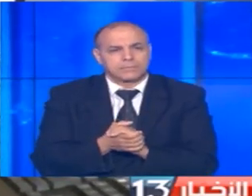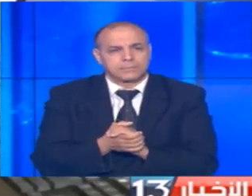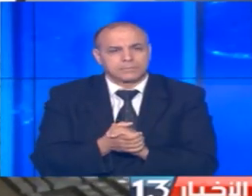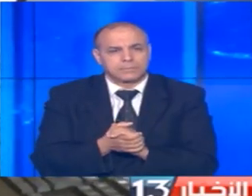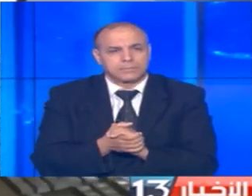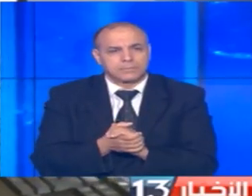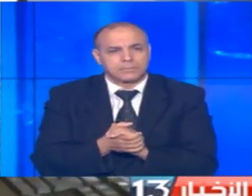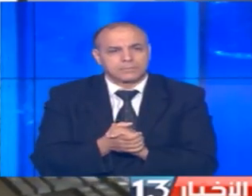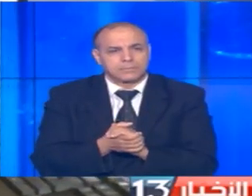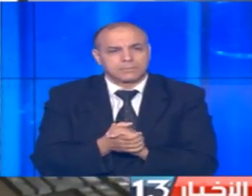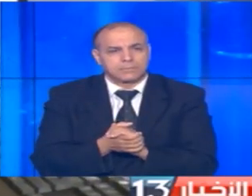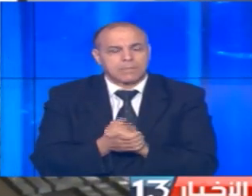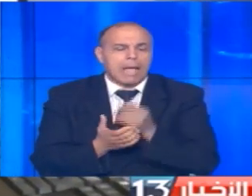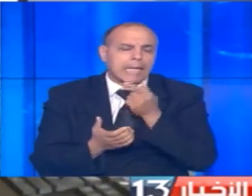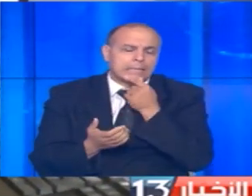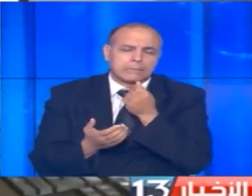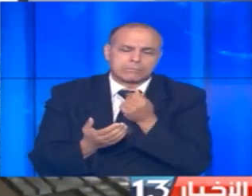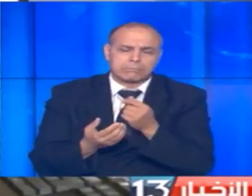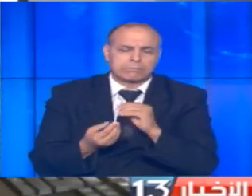كانت فما تسهيلات كبيرة